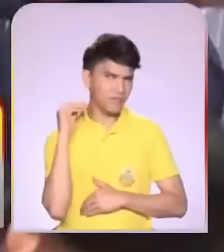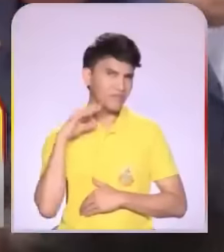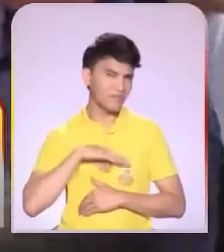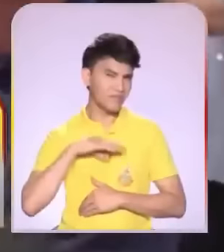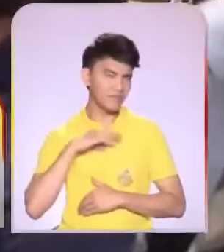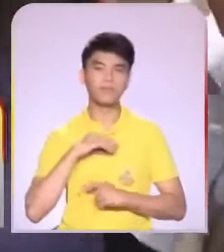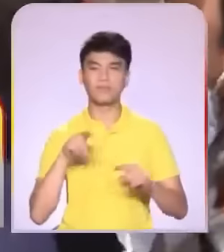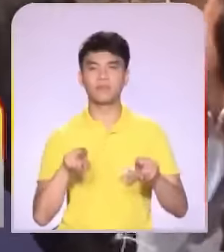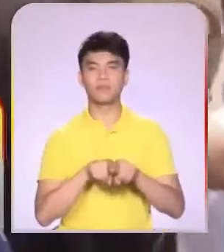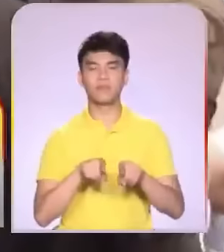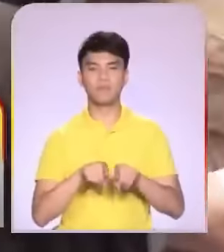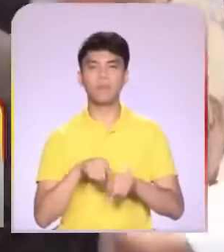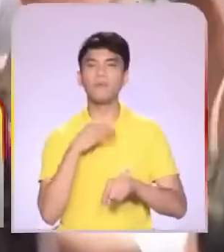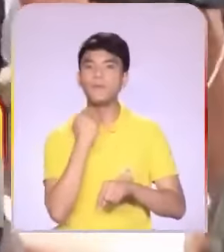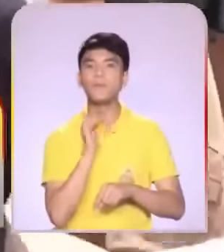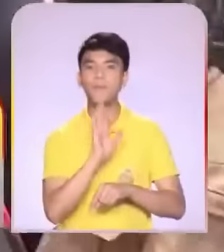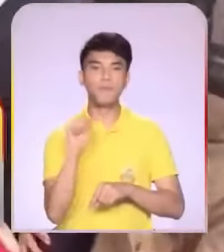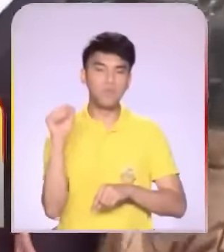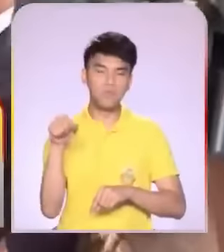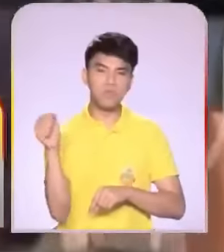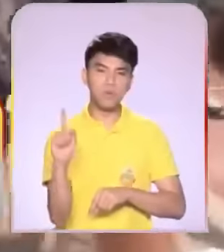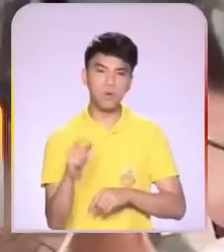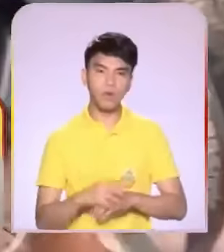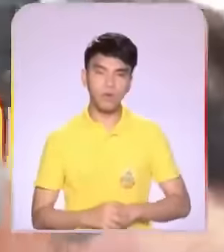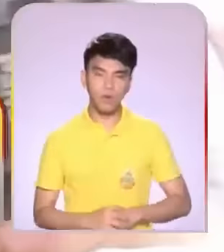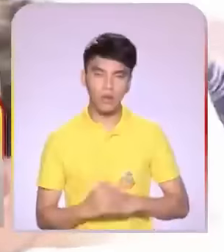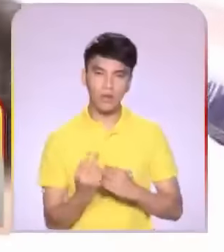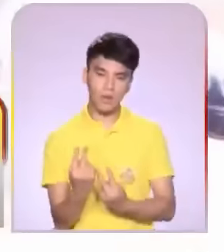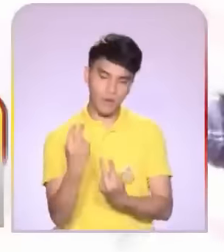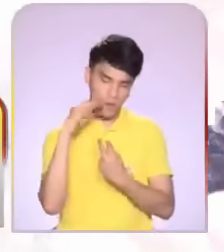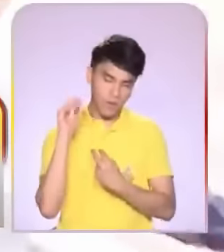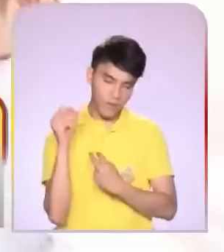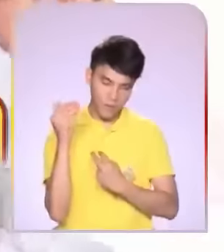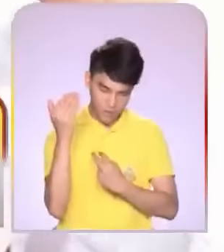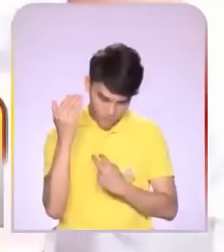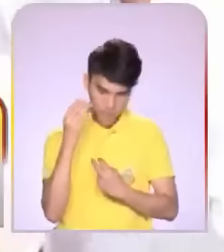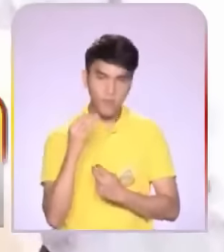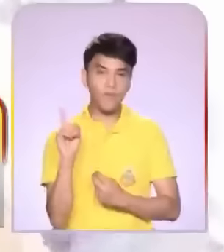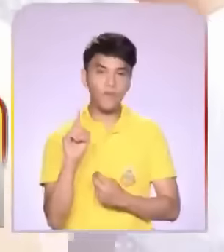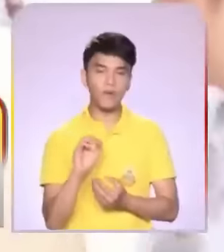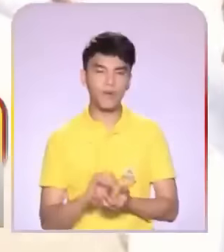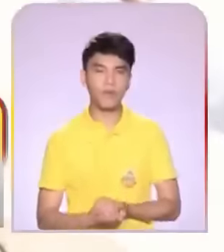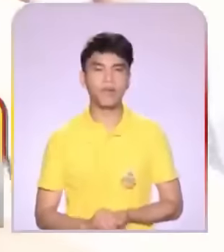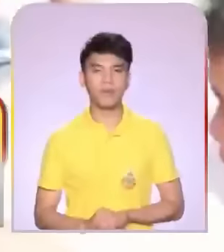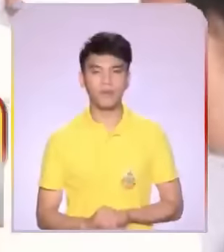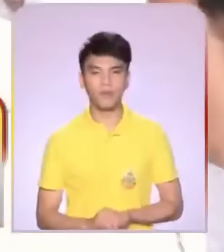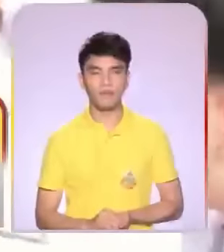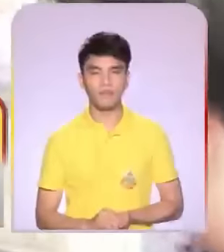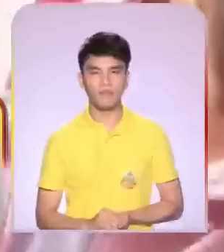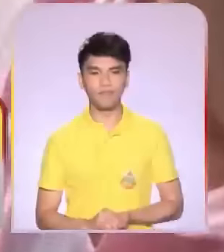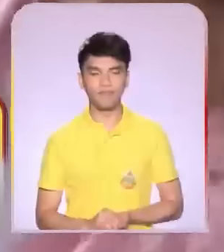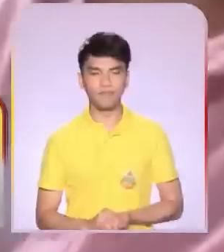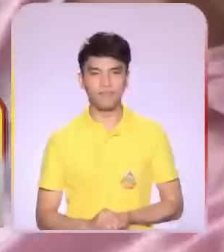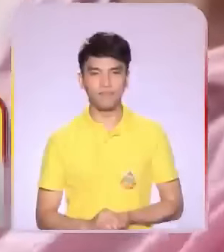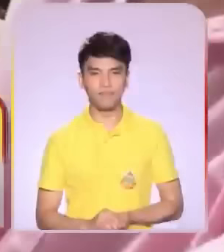คุณผู้ชมครับซึ่งถามว่าเสียงบอสใช่หรือไม่ก็ย้อนกลับไปนะฮะขอเอ่ยถึงคุณกันชัยหน่อยนะครับคุณหนุ่มกันชัยใน